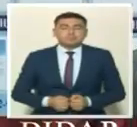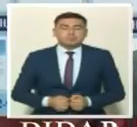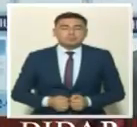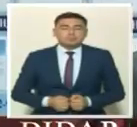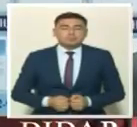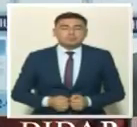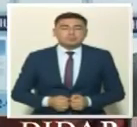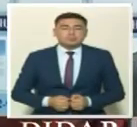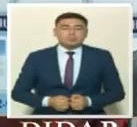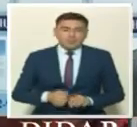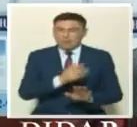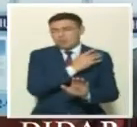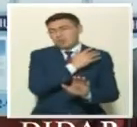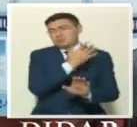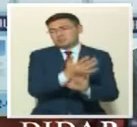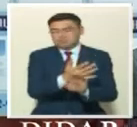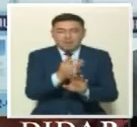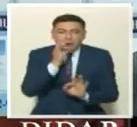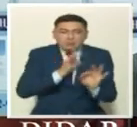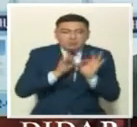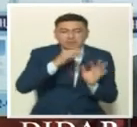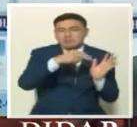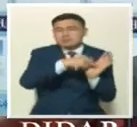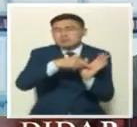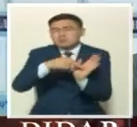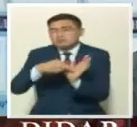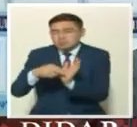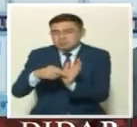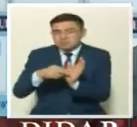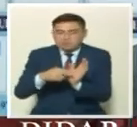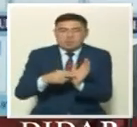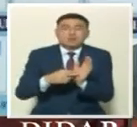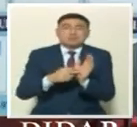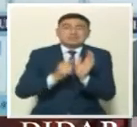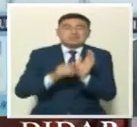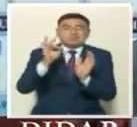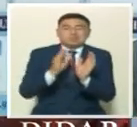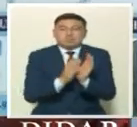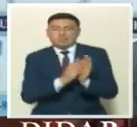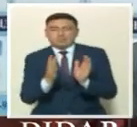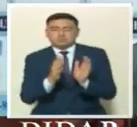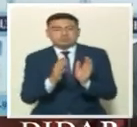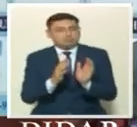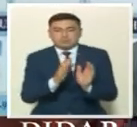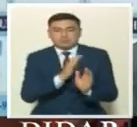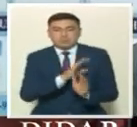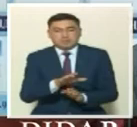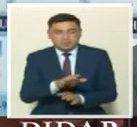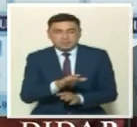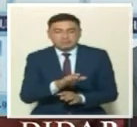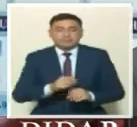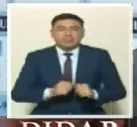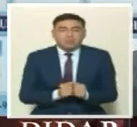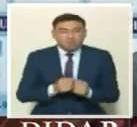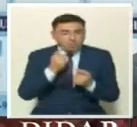За последние годы предельная цена лекарственных средств не превышала 70% от общего количества, 15%.